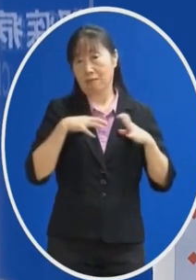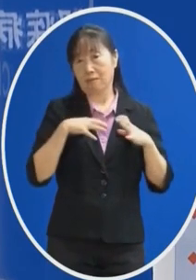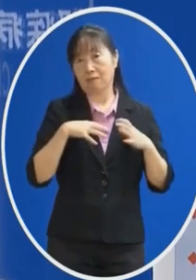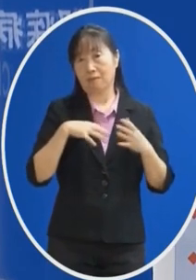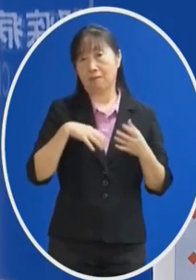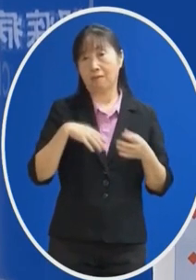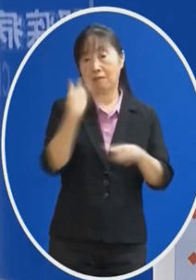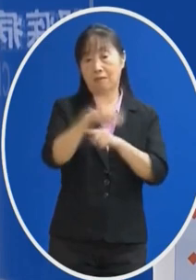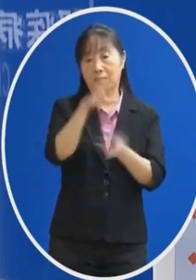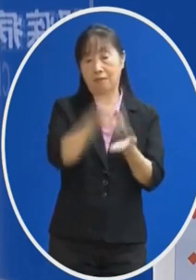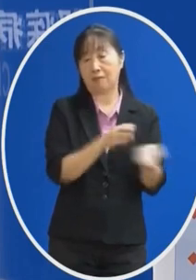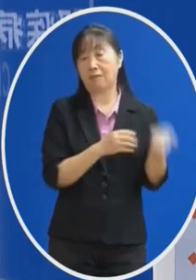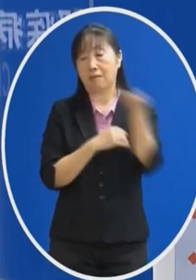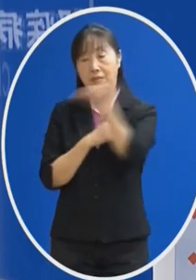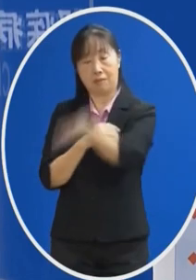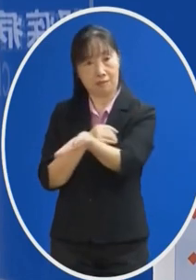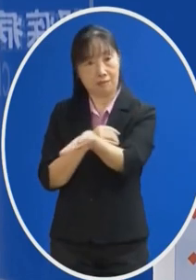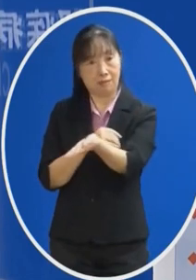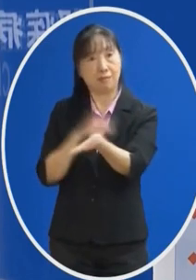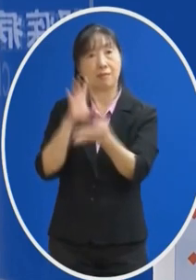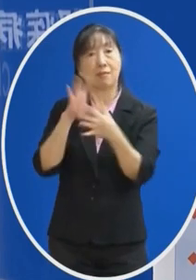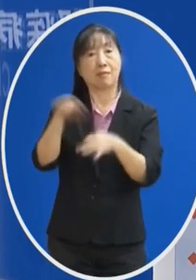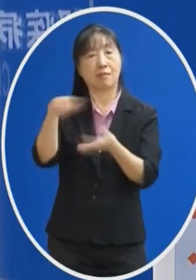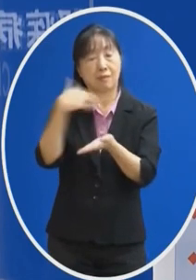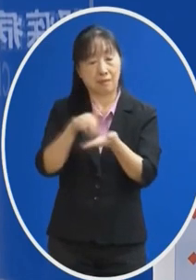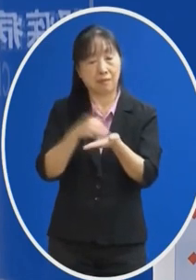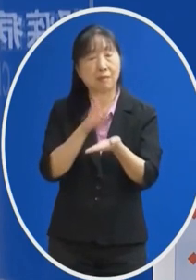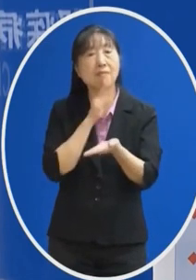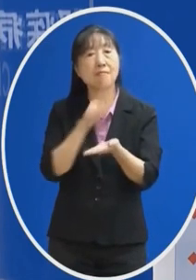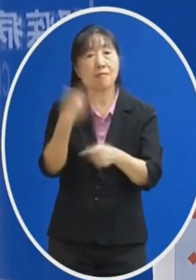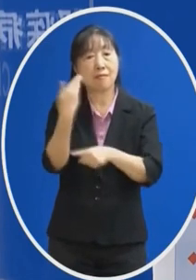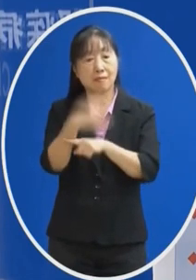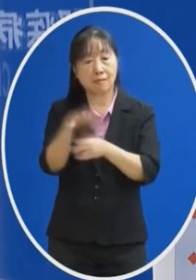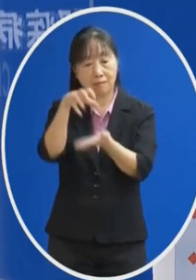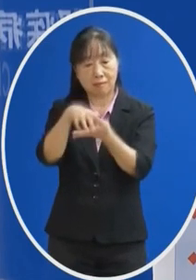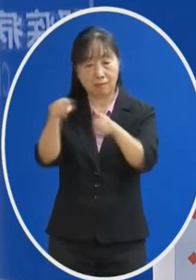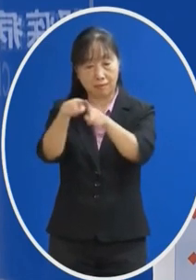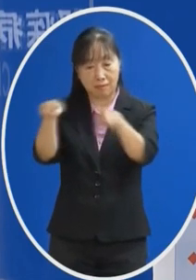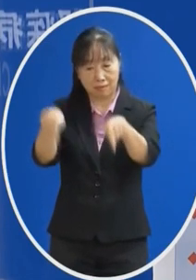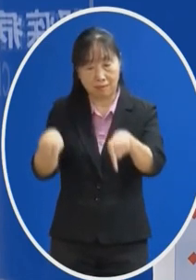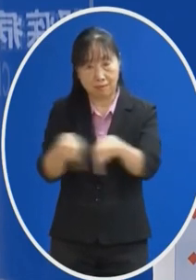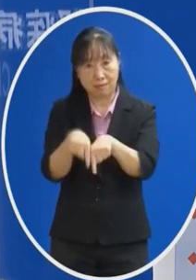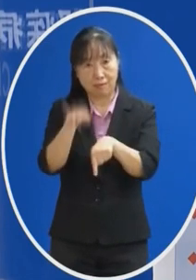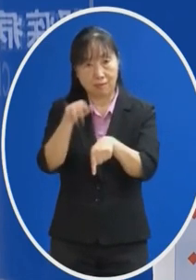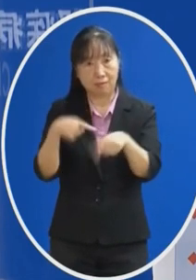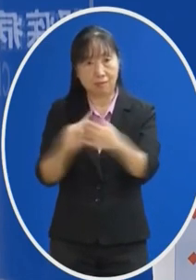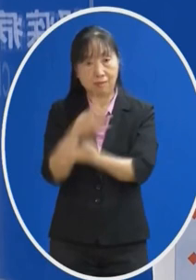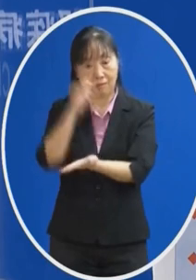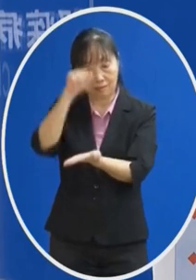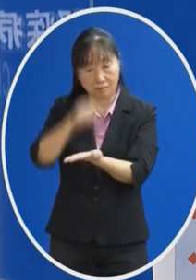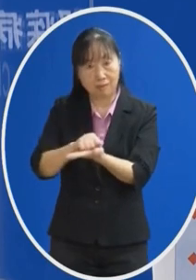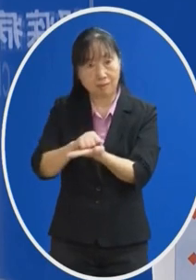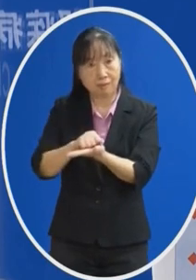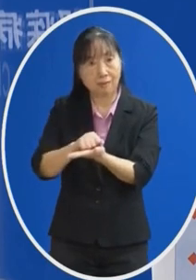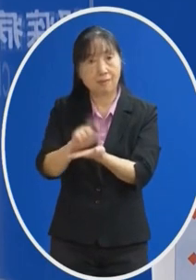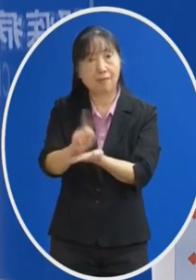明，那他们统计的部分只是统计在死亡证明书上只要有写到